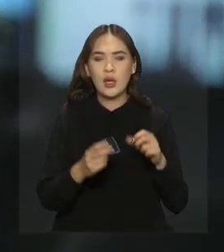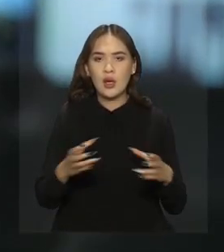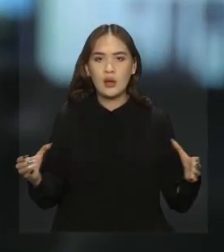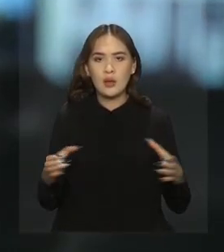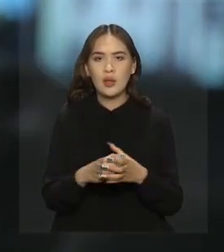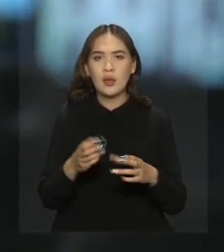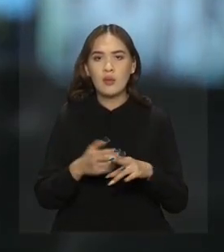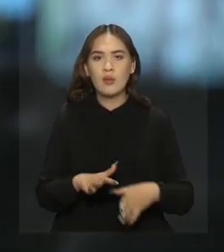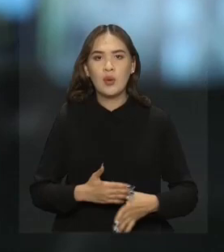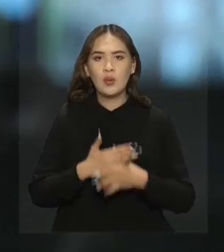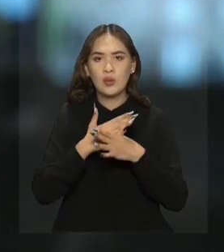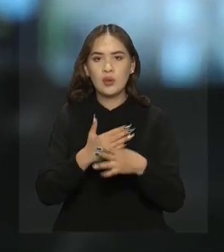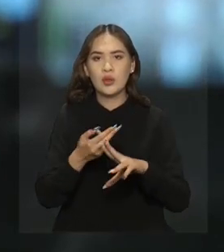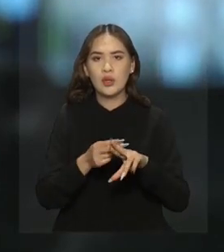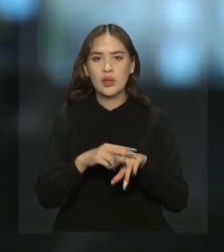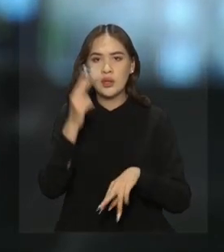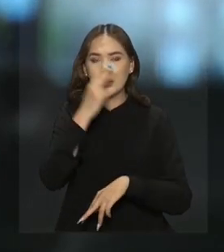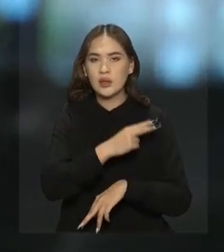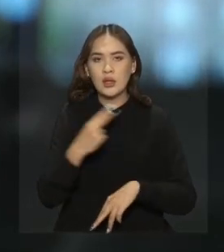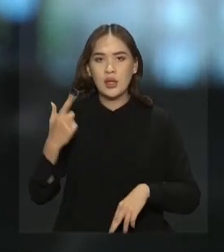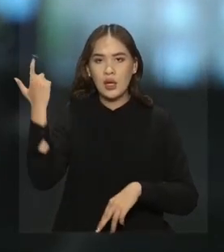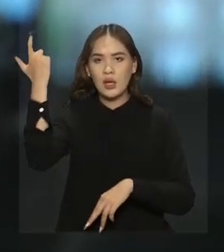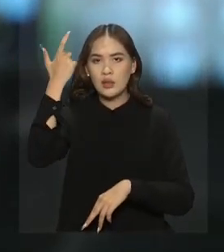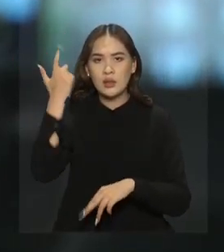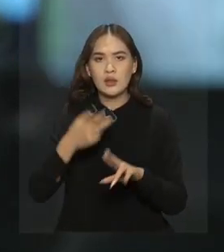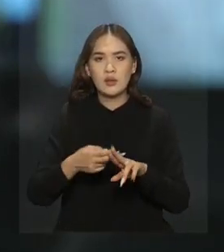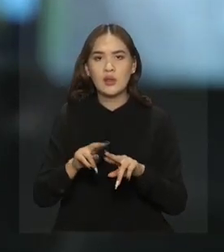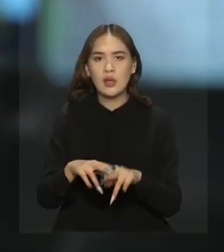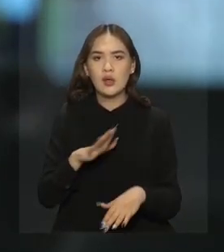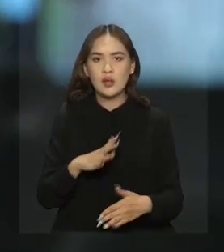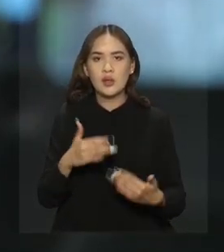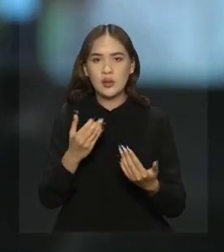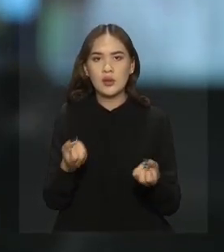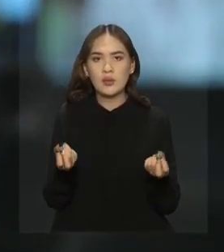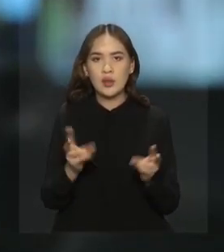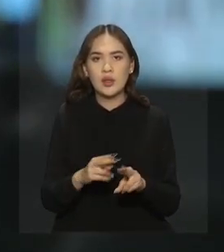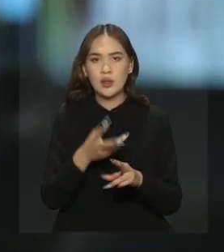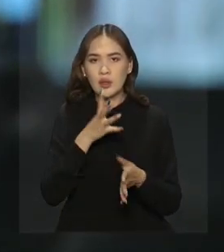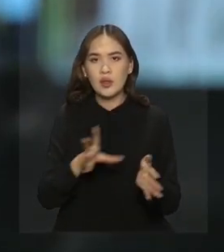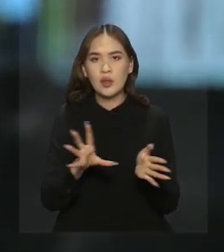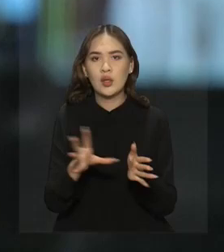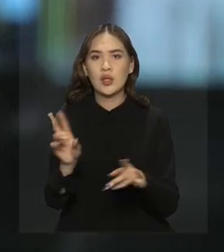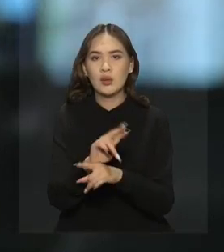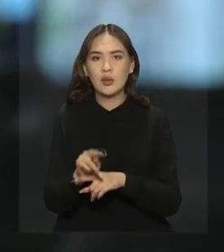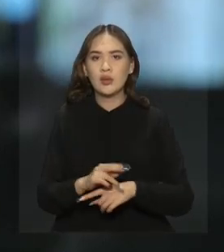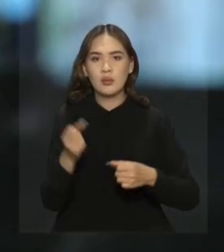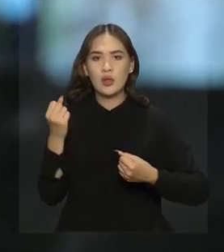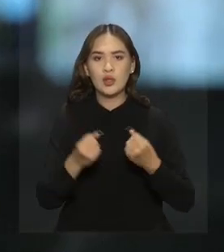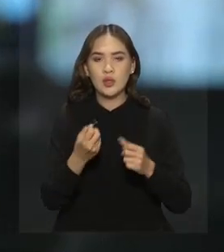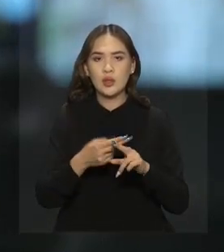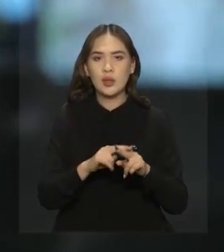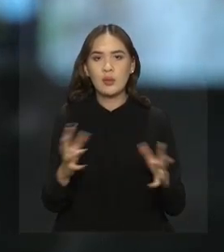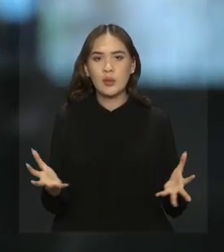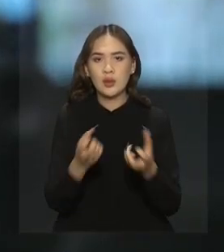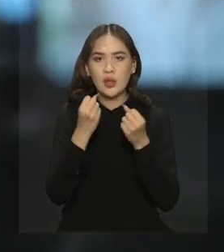Активную помощь оказывают крестьянские хозяйства, они предоставляют спецтехнику, а также ремонтируют машины спасателей. Погибших,